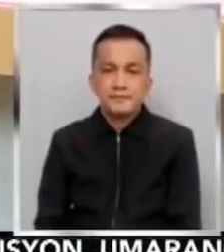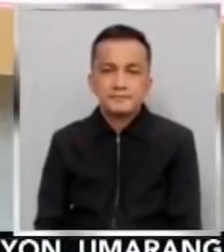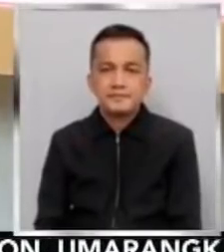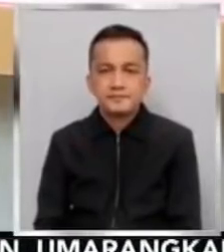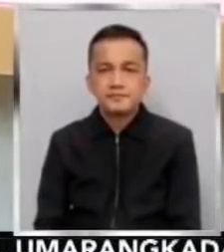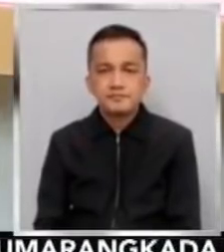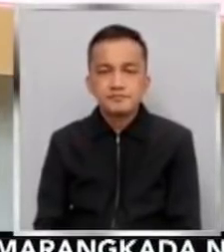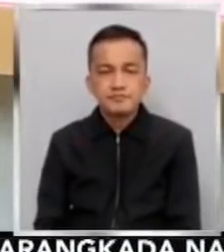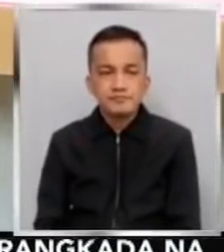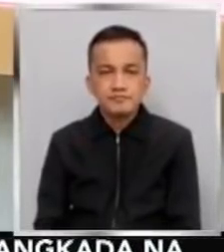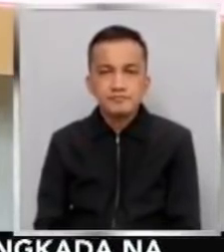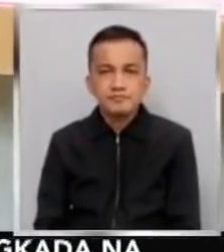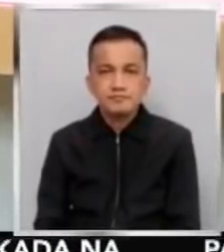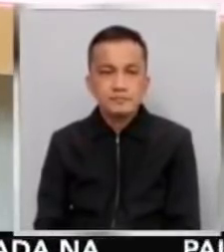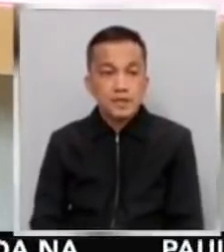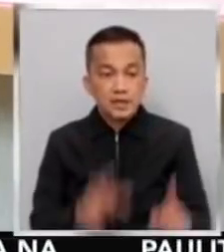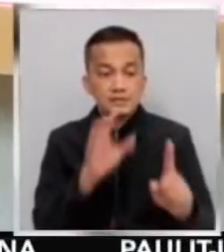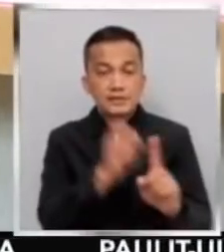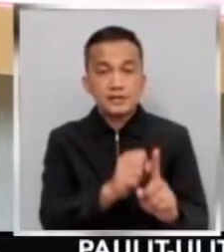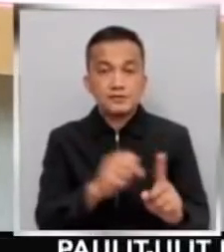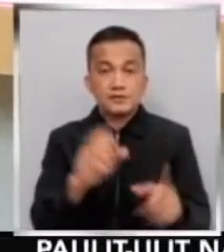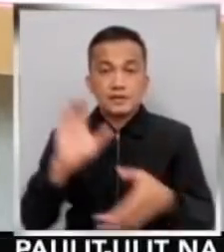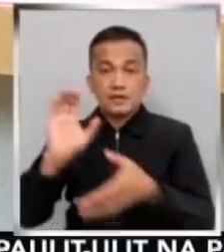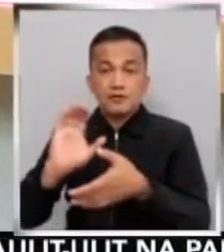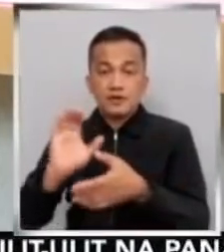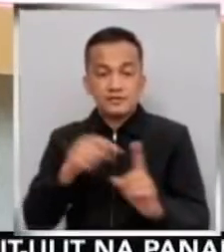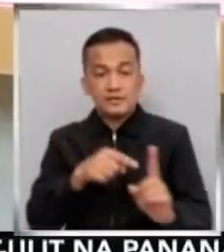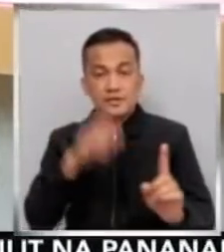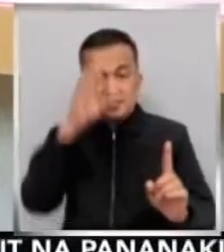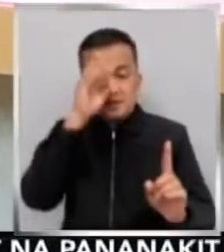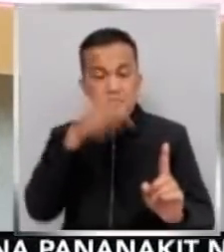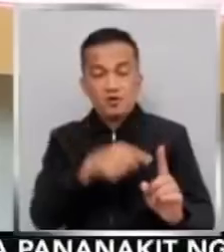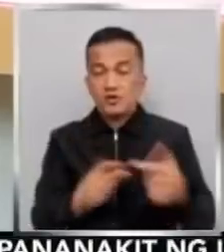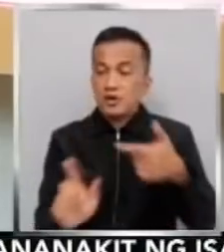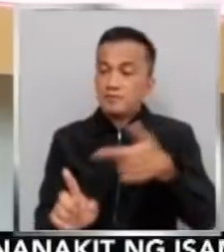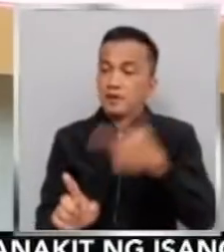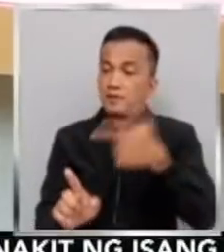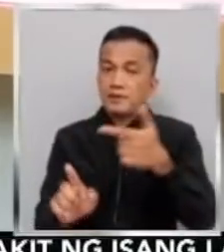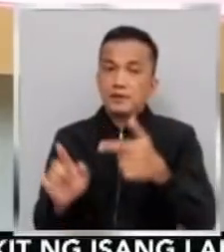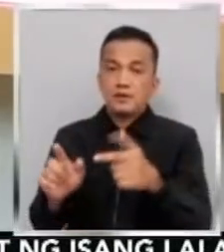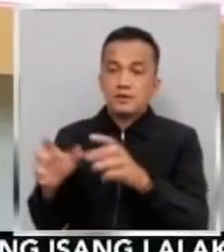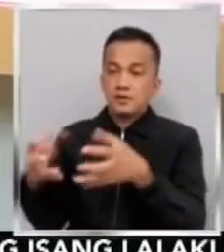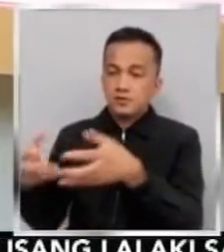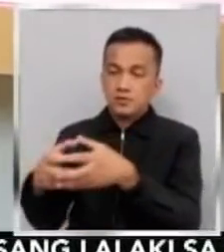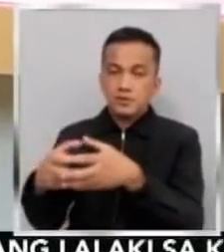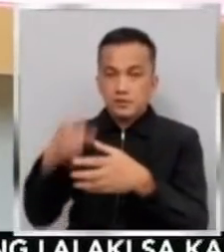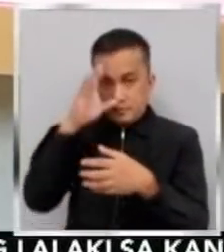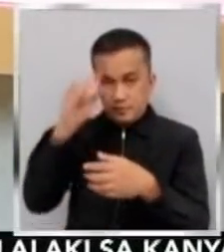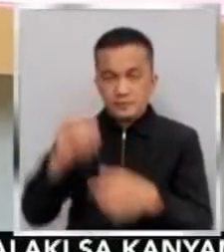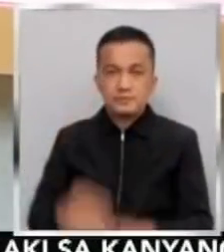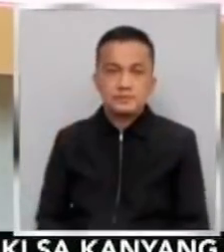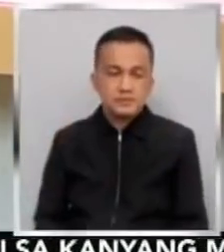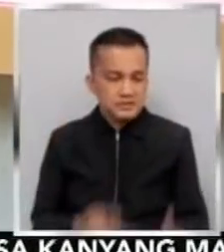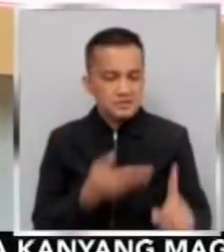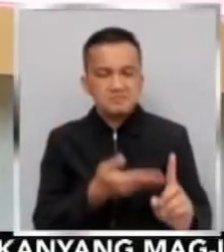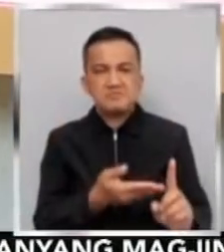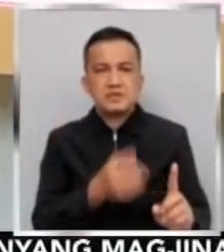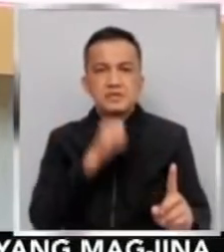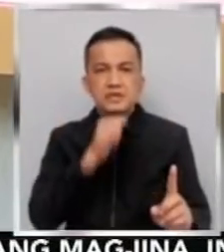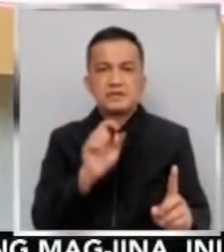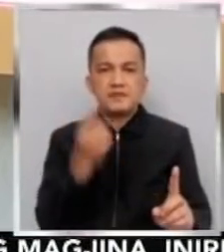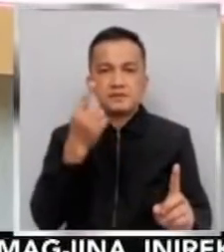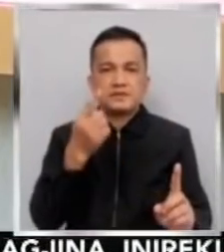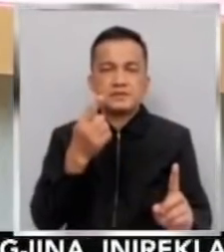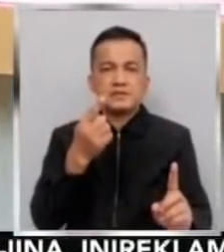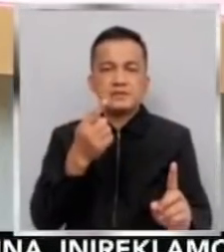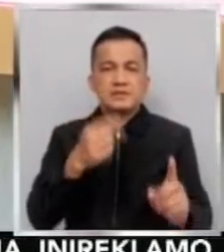Arestado sa Caloocan ang lalaking sangkot umano sa pamamaril sa isang grupo ng kalalakihan. Hindi daw ito ang unang beses na nasangkot sa